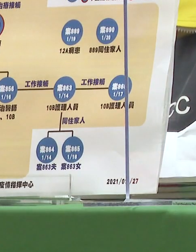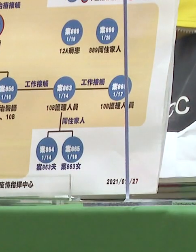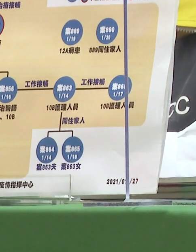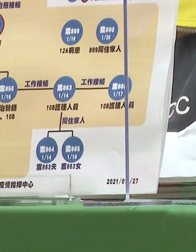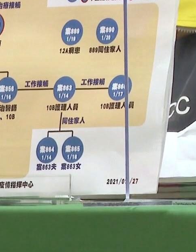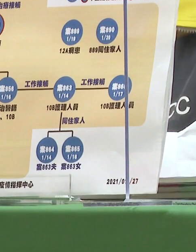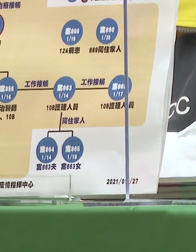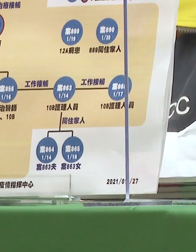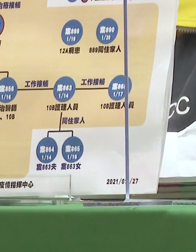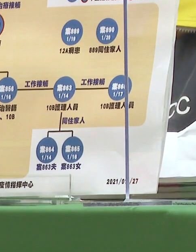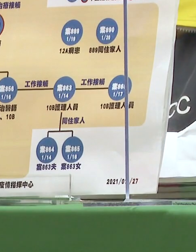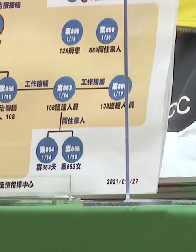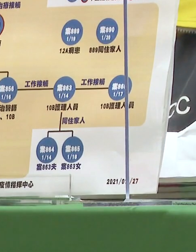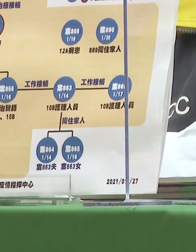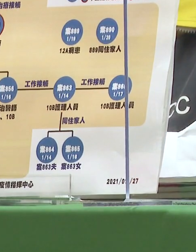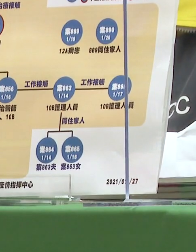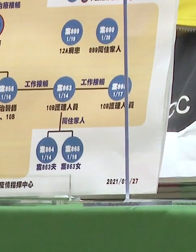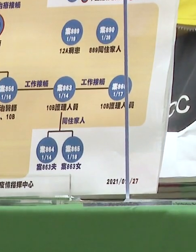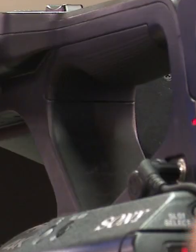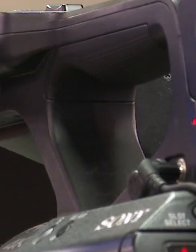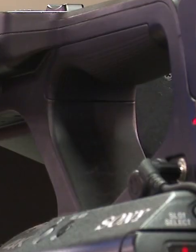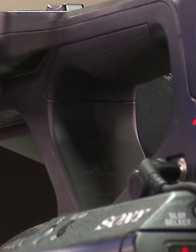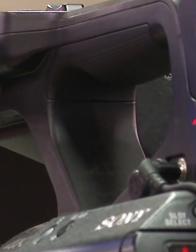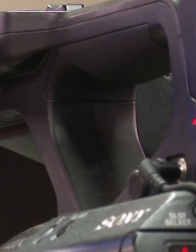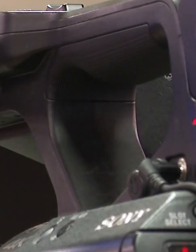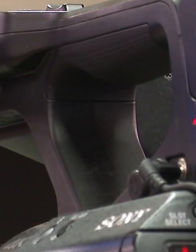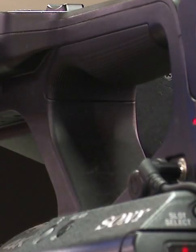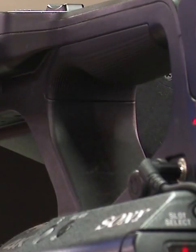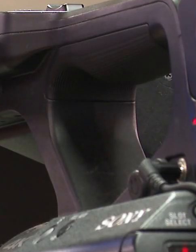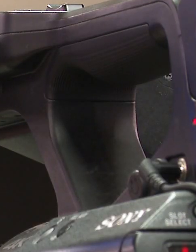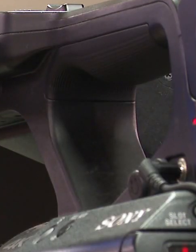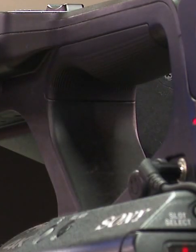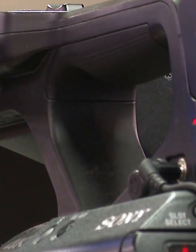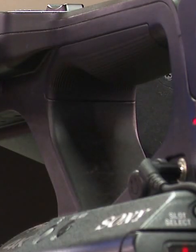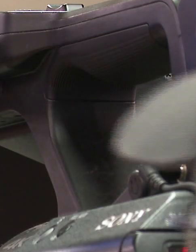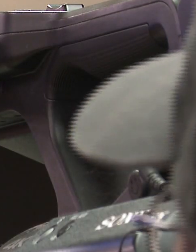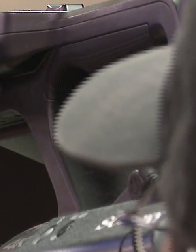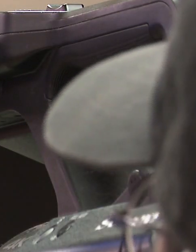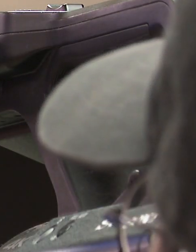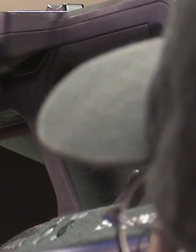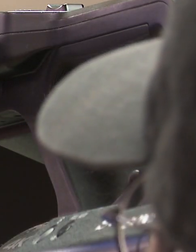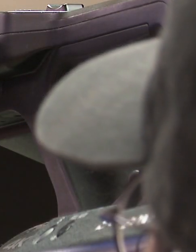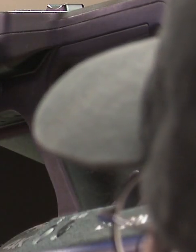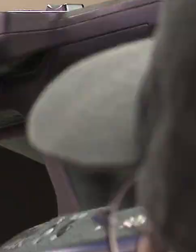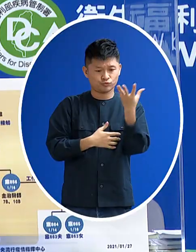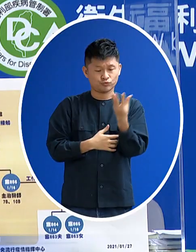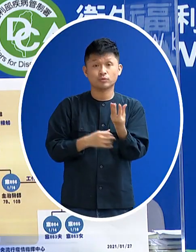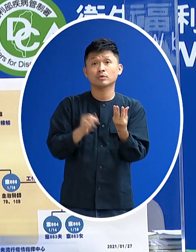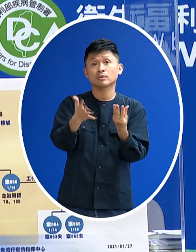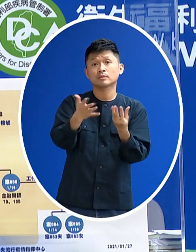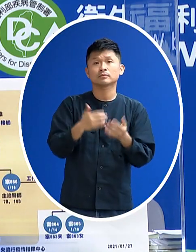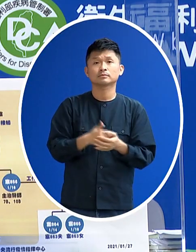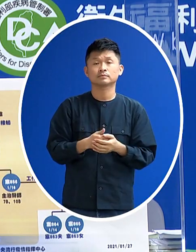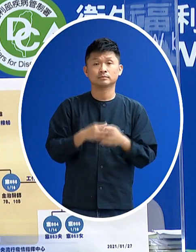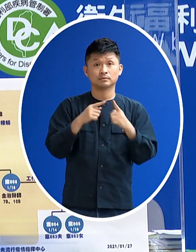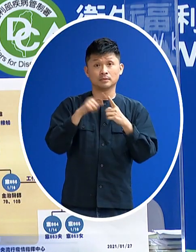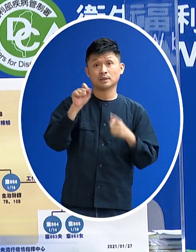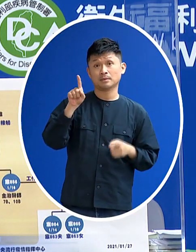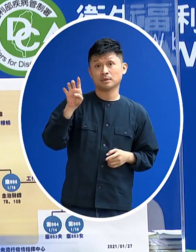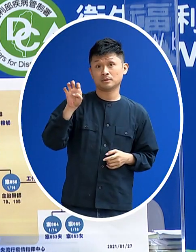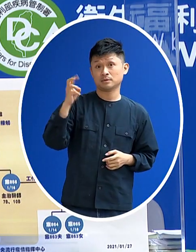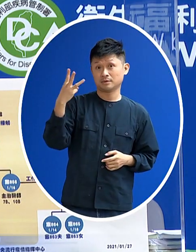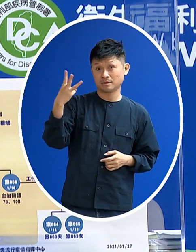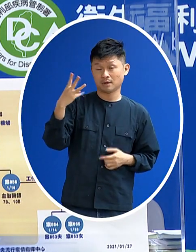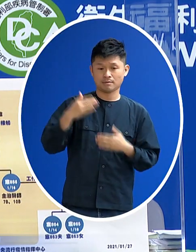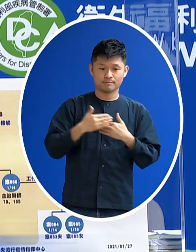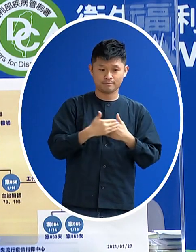有3482人需要隔离，而一小部分医护人员已经隔离期满。 我们有143人已